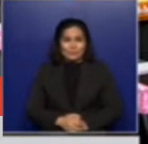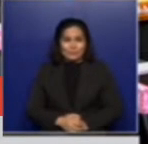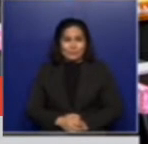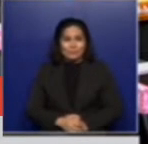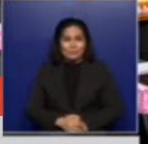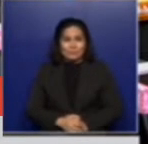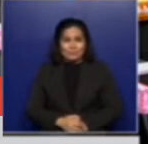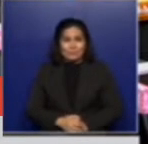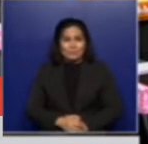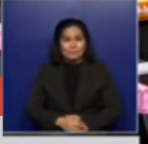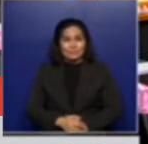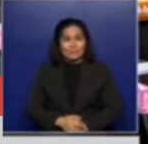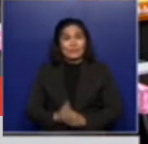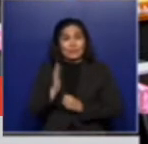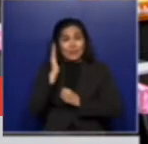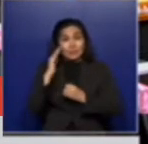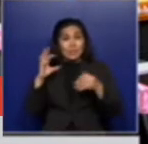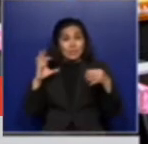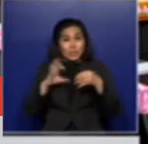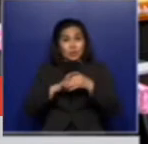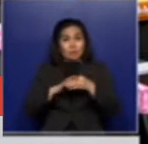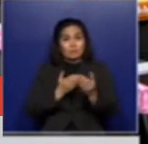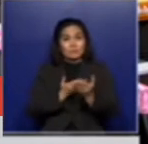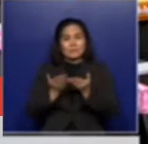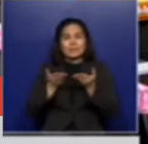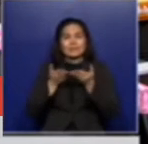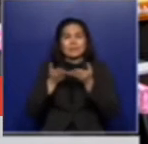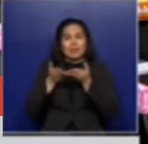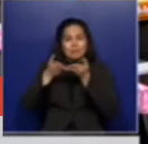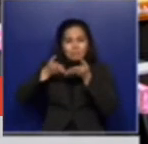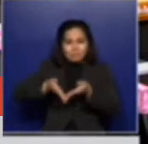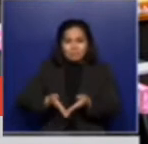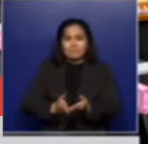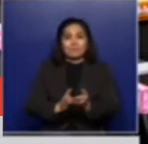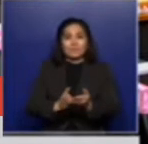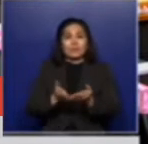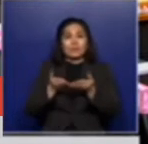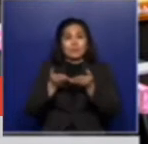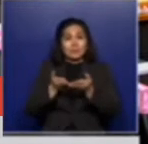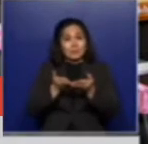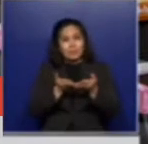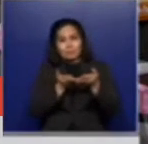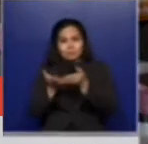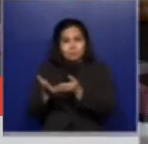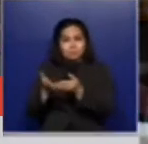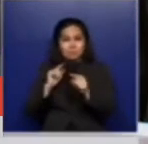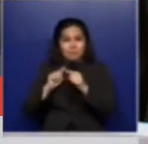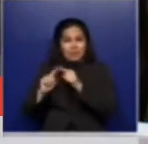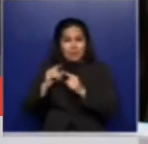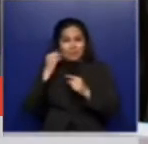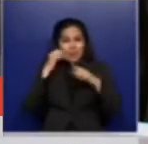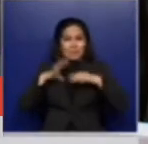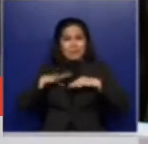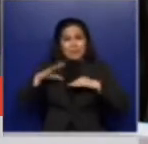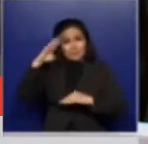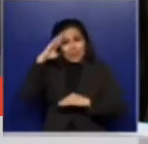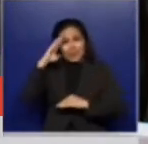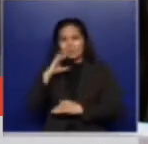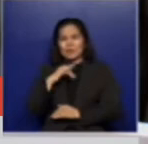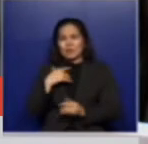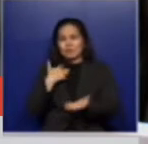านนะผมจะไม่อภิปรายเรื่องการจัดซื้อเรือดำน้ำเรือยกพลขึ้นบกหรือบ้านพักทหารอายุยุทธโภคก